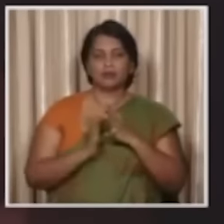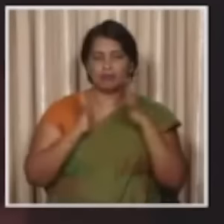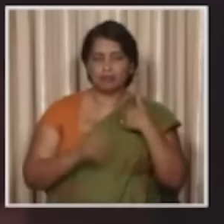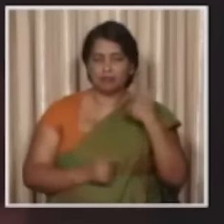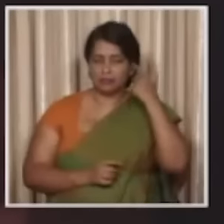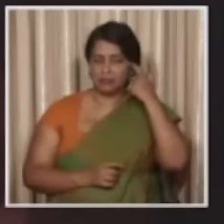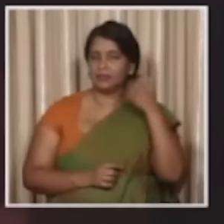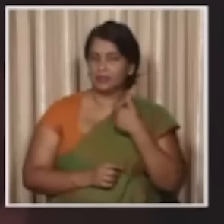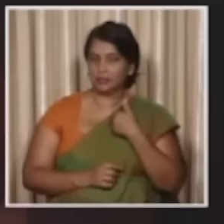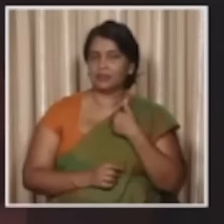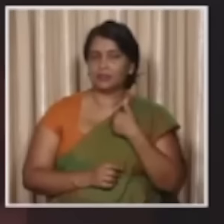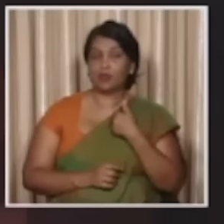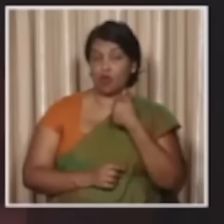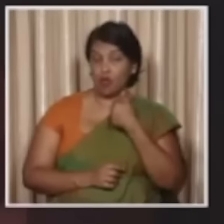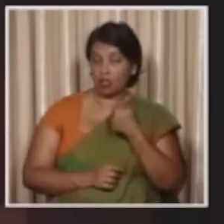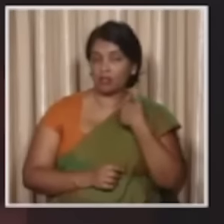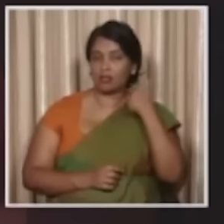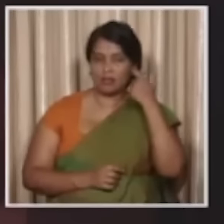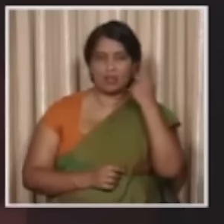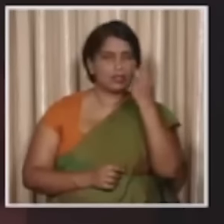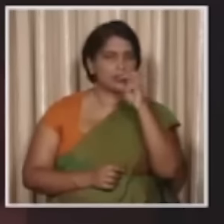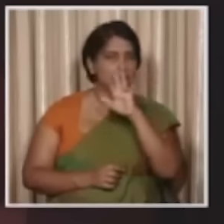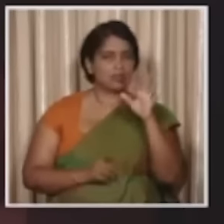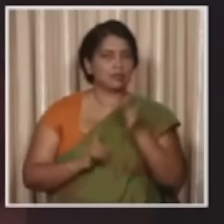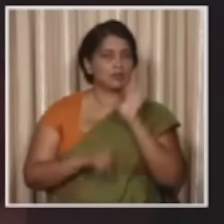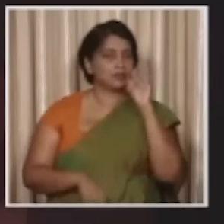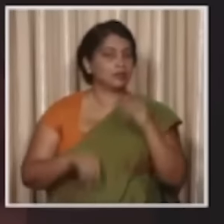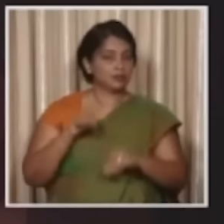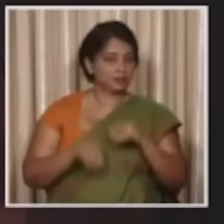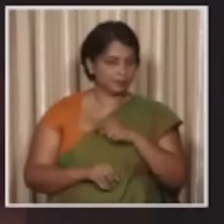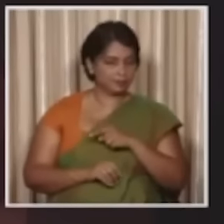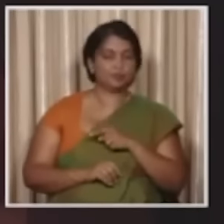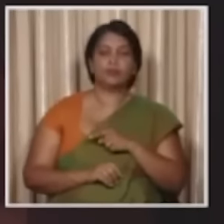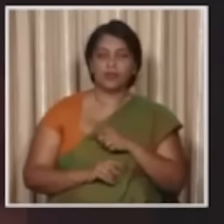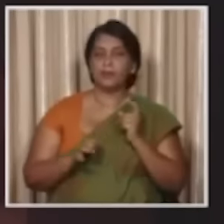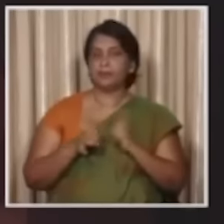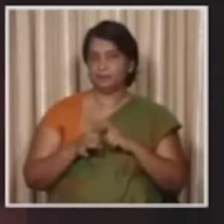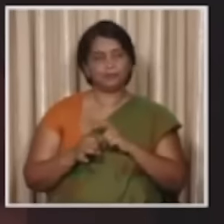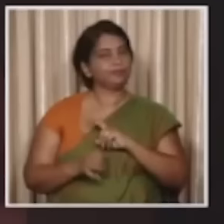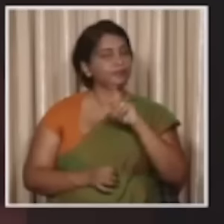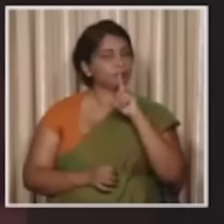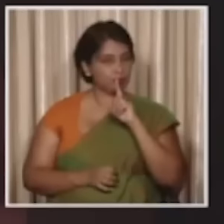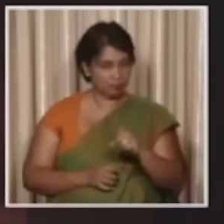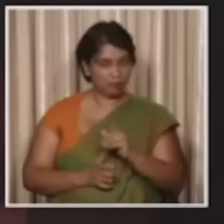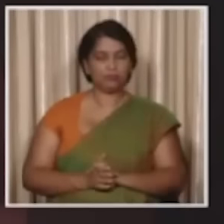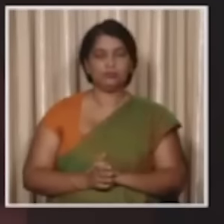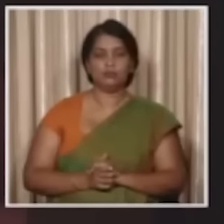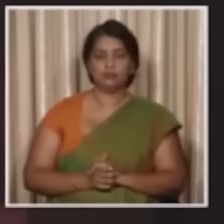මතකයි හොඳින් මතකයි 2019 ජනාධිපතිවරණයේදී මේ ප්‍රශ්නය ගැන කතා කරනකොට